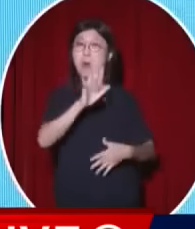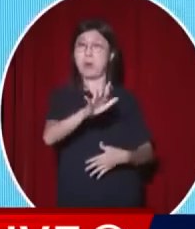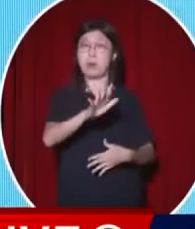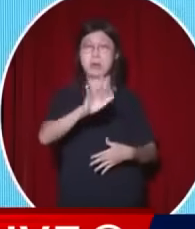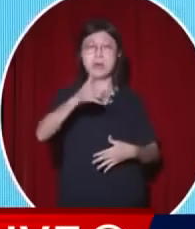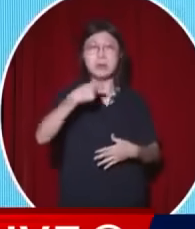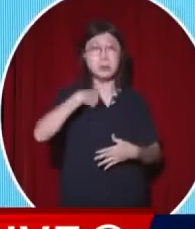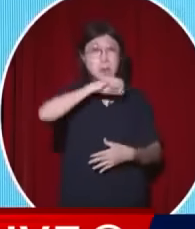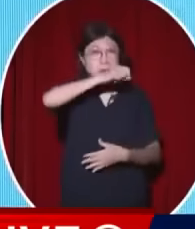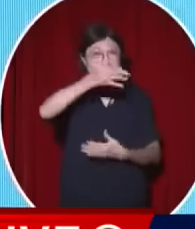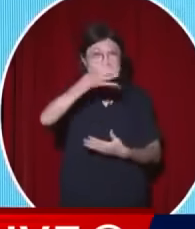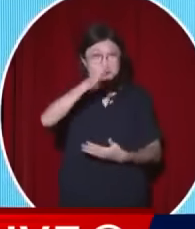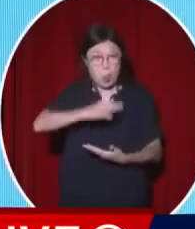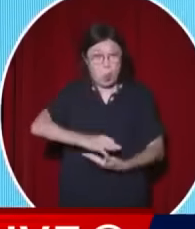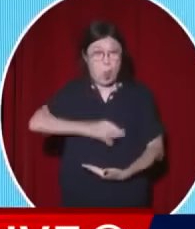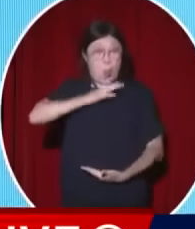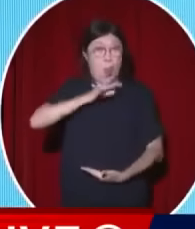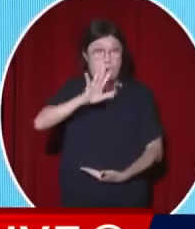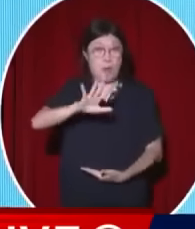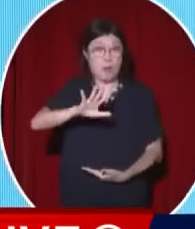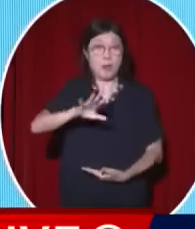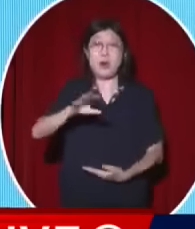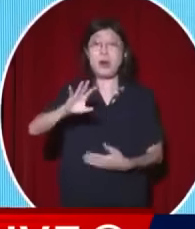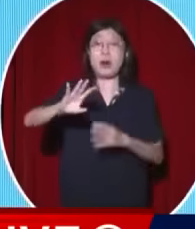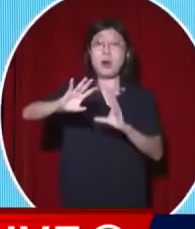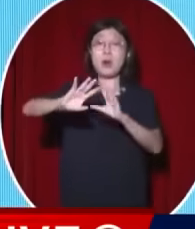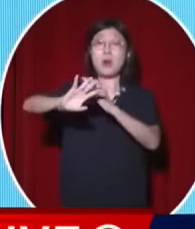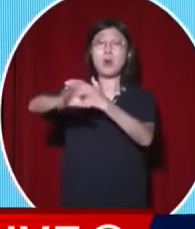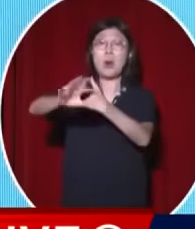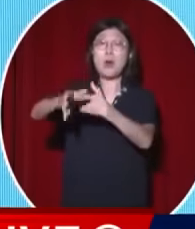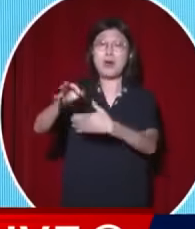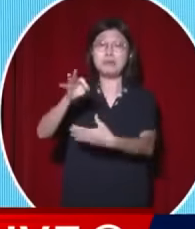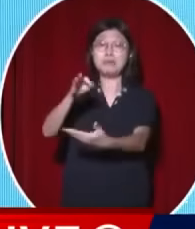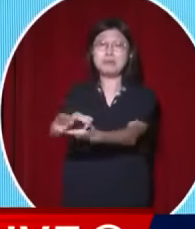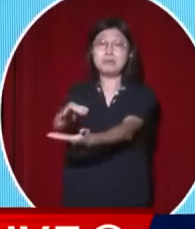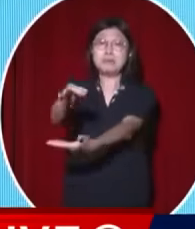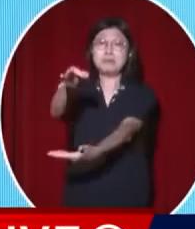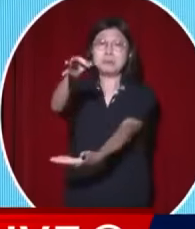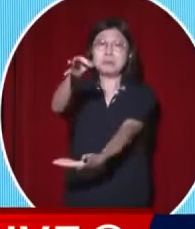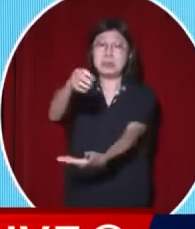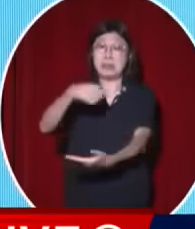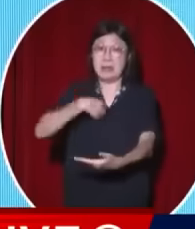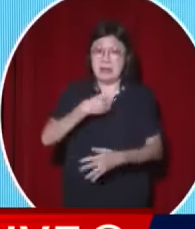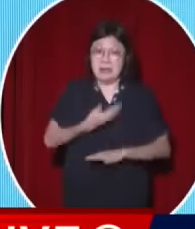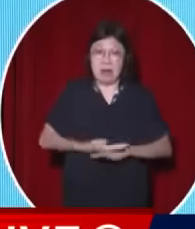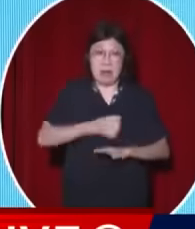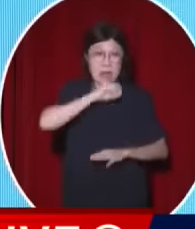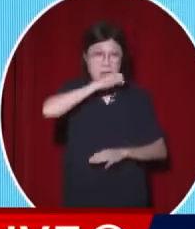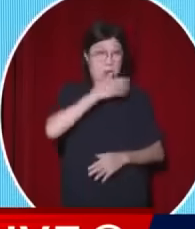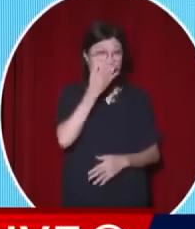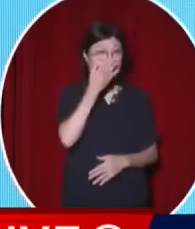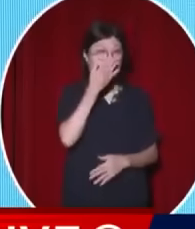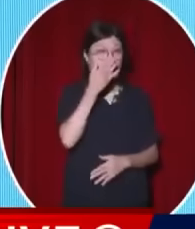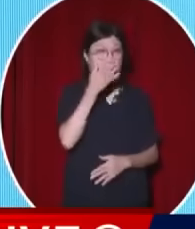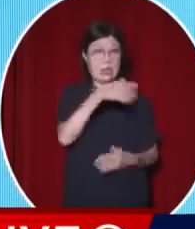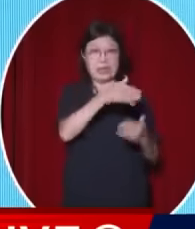国外，主要是因为两岸不稳定的局势让他们不愿意冒险。